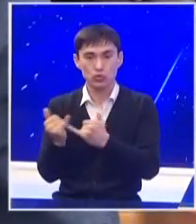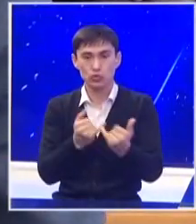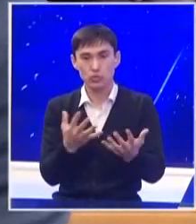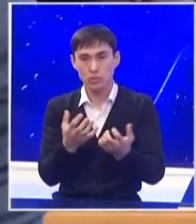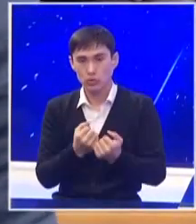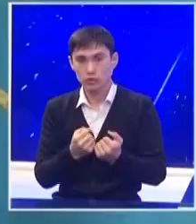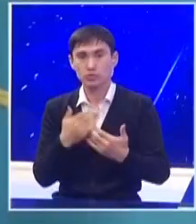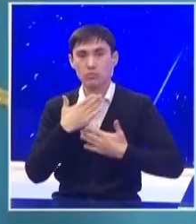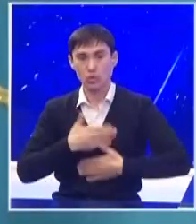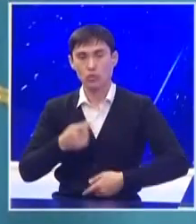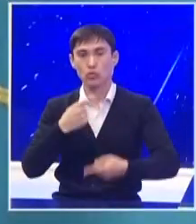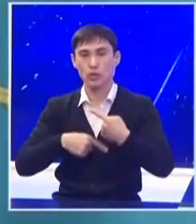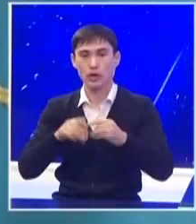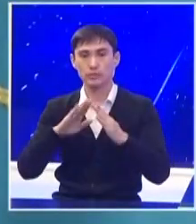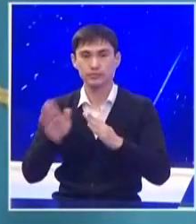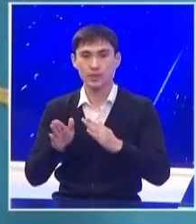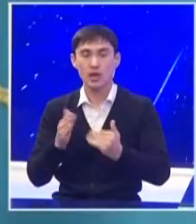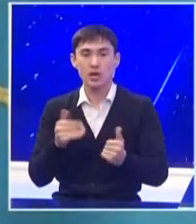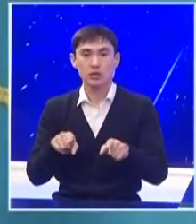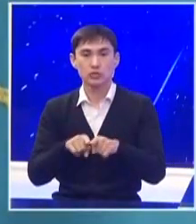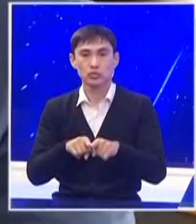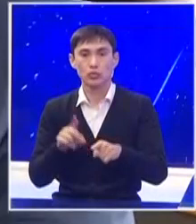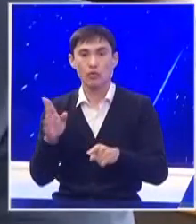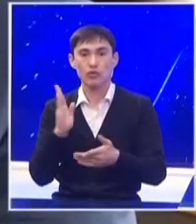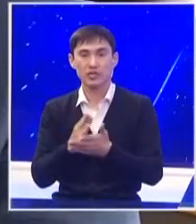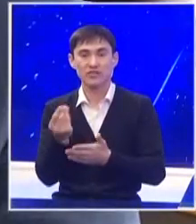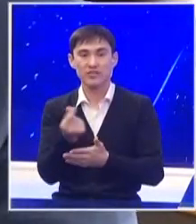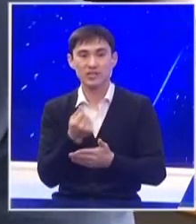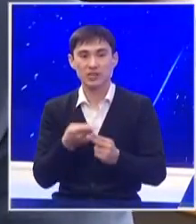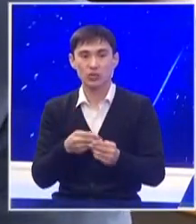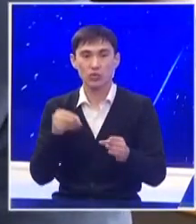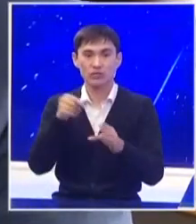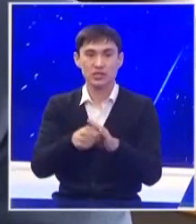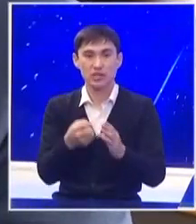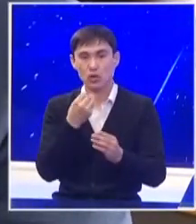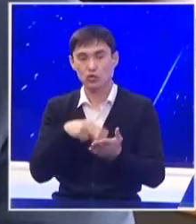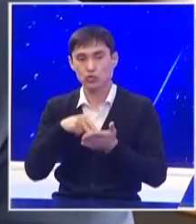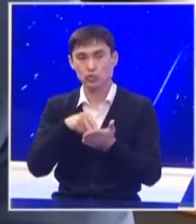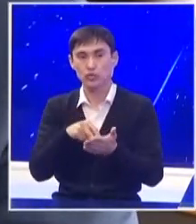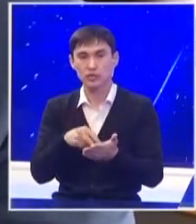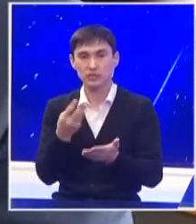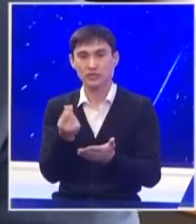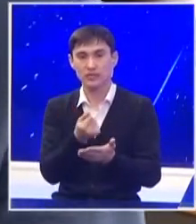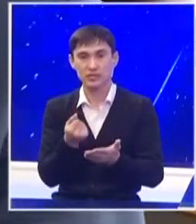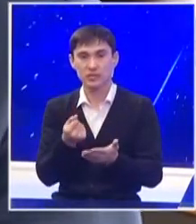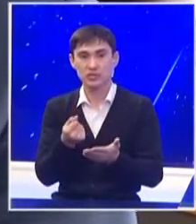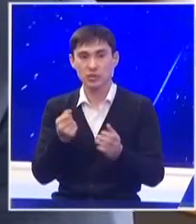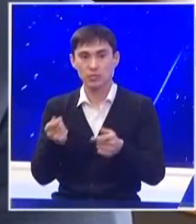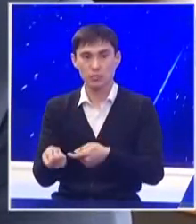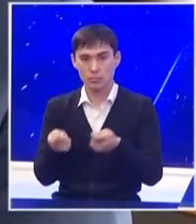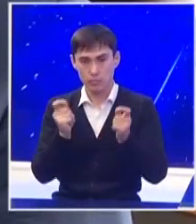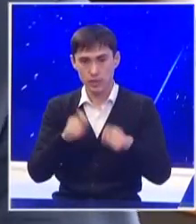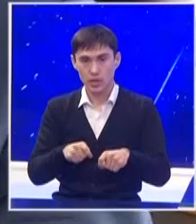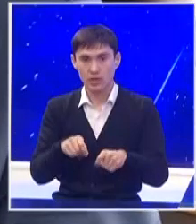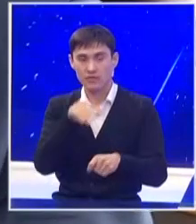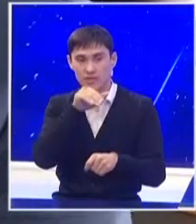получил и спокойно уехал. Люди, у кого есть финансы, которые хотят вложить в хороший туризм свои финансовые средства, могут